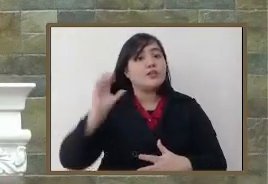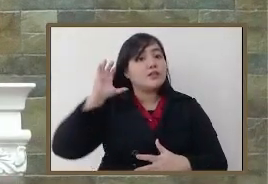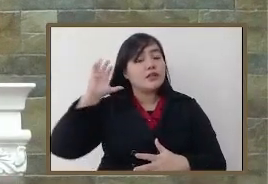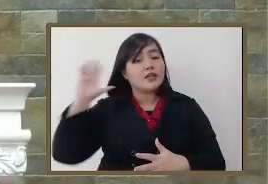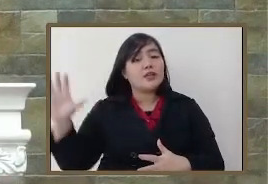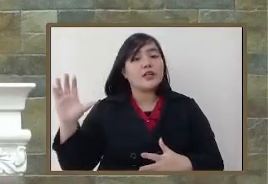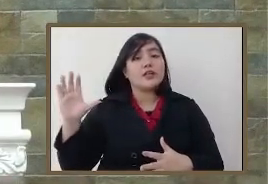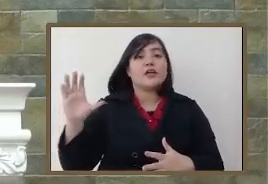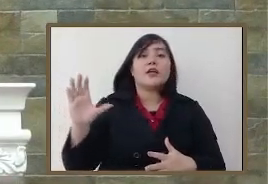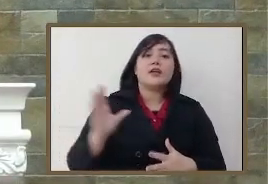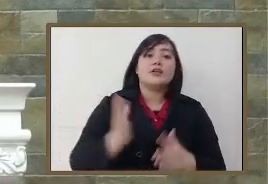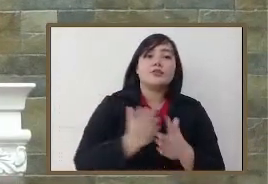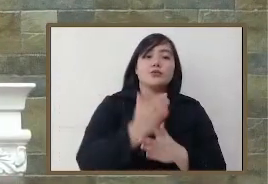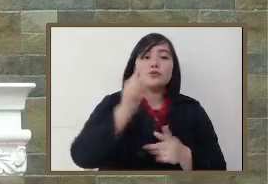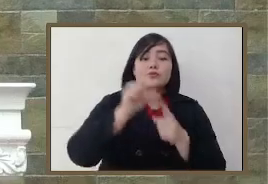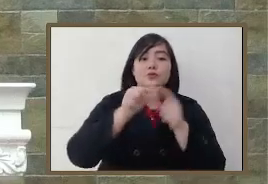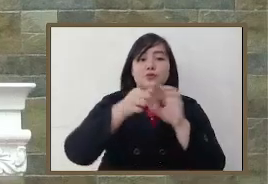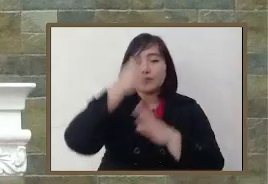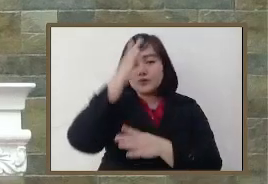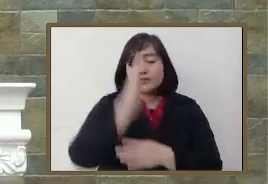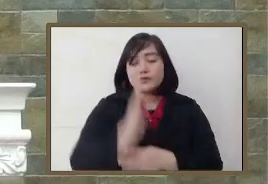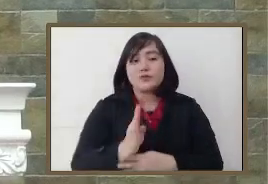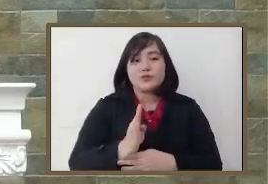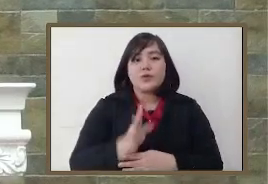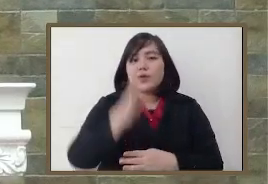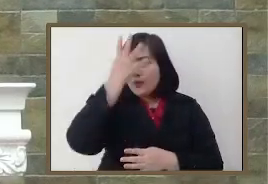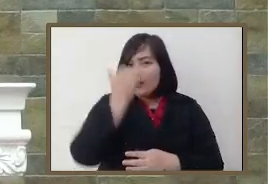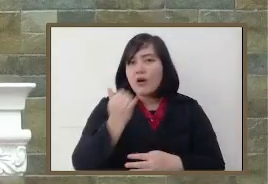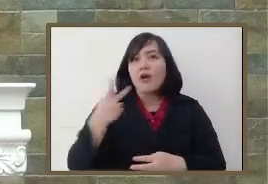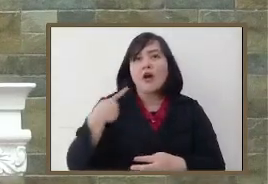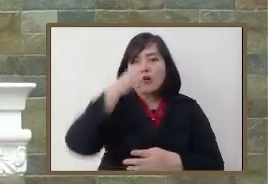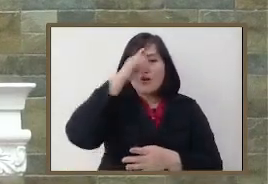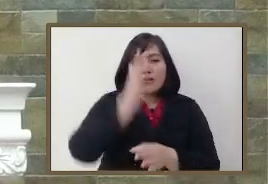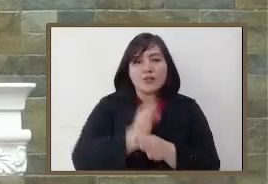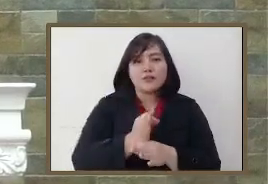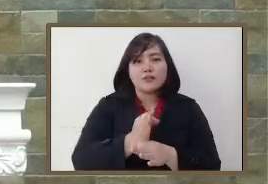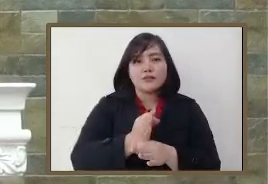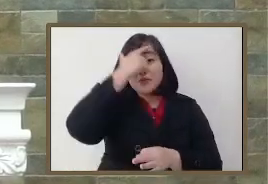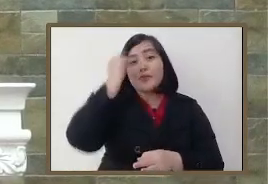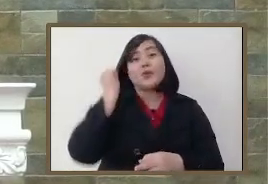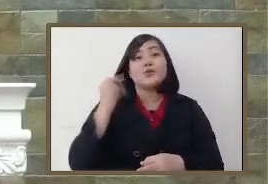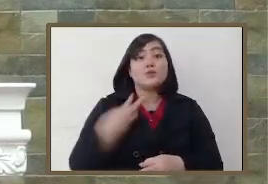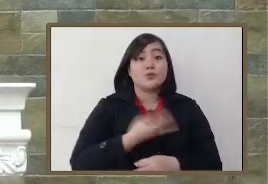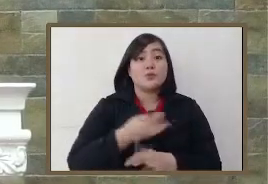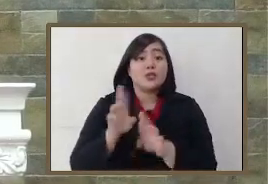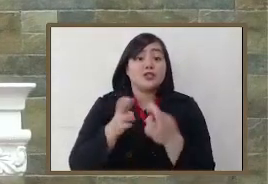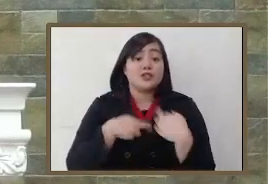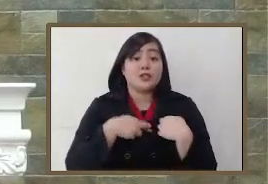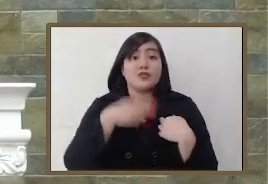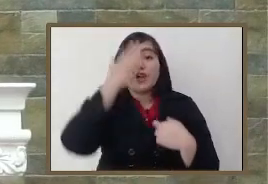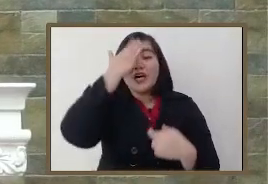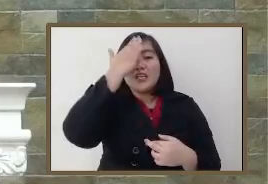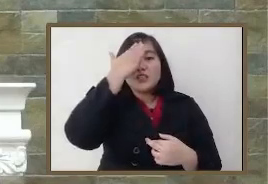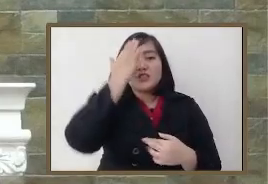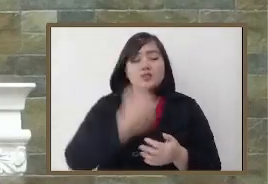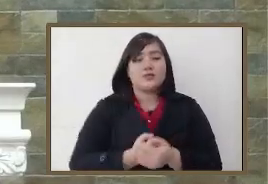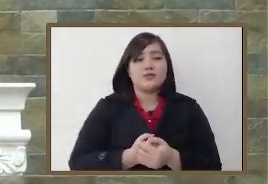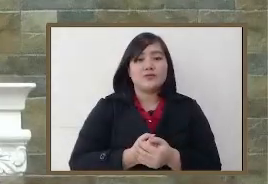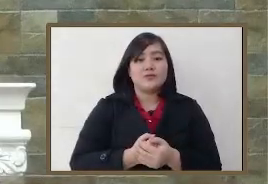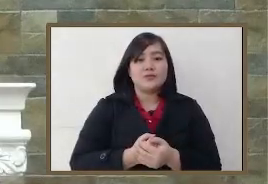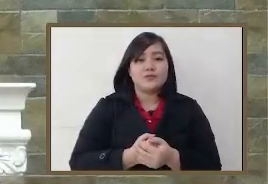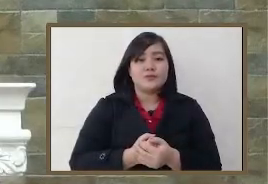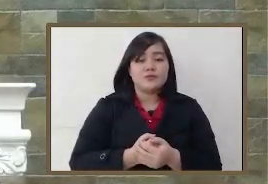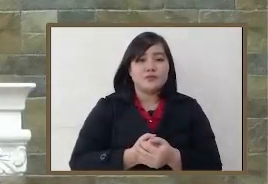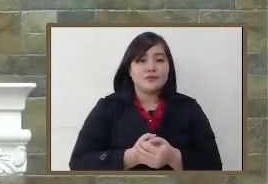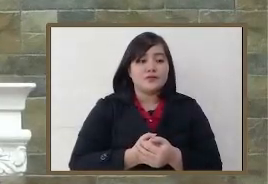ng pananampalataya ay sapagkat nakatanggap ka ng knowledge. You see? Nakatanggap ka ng